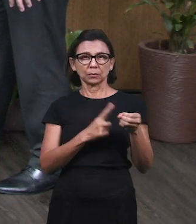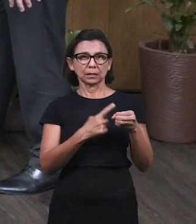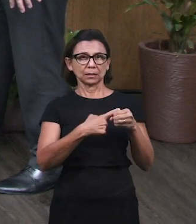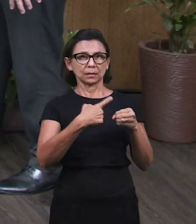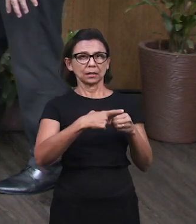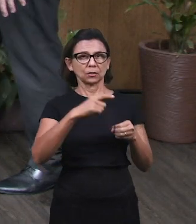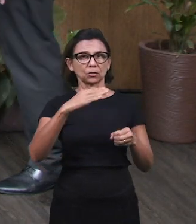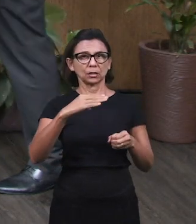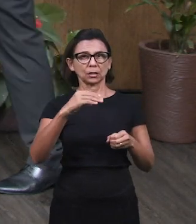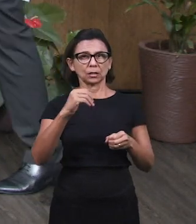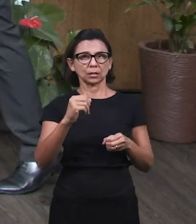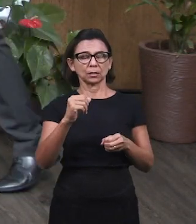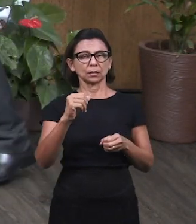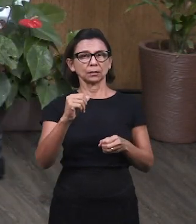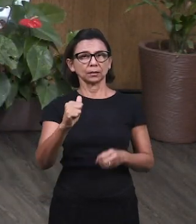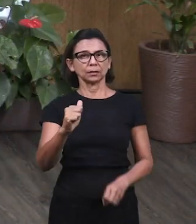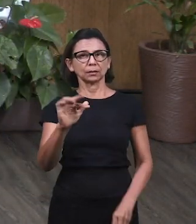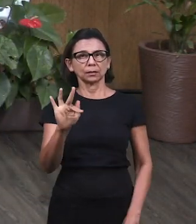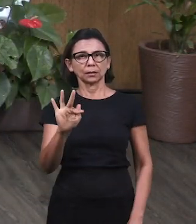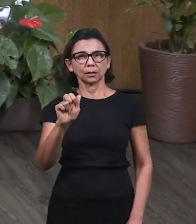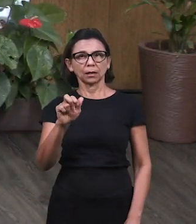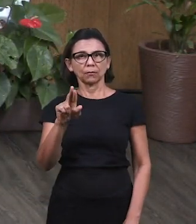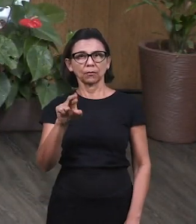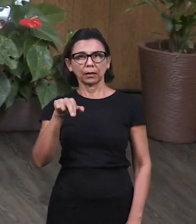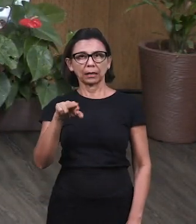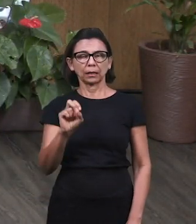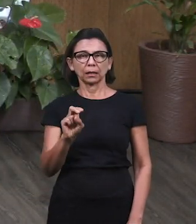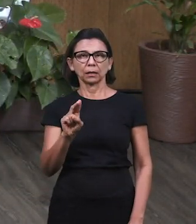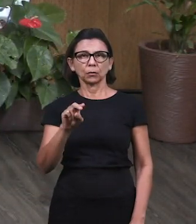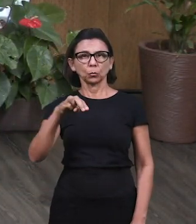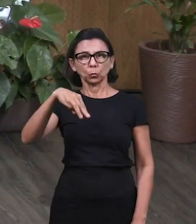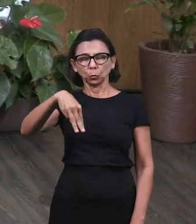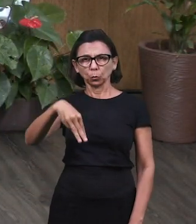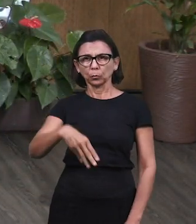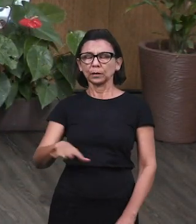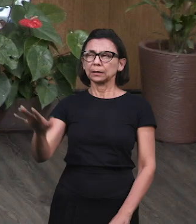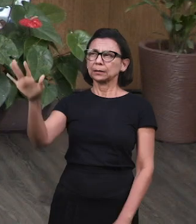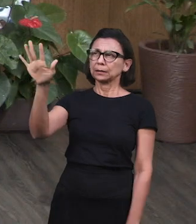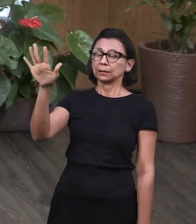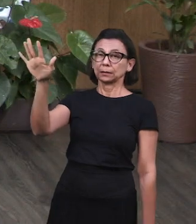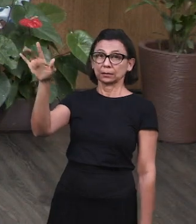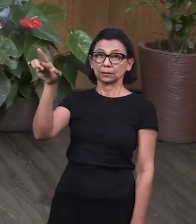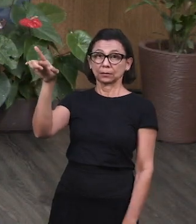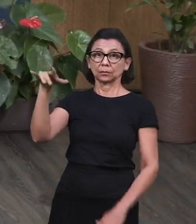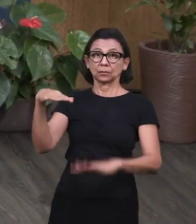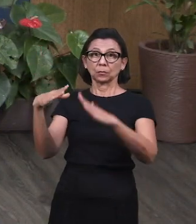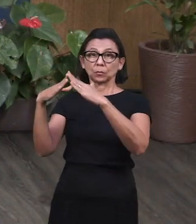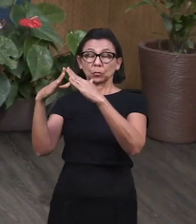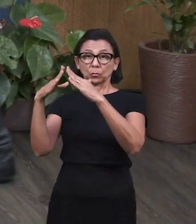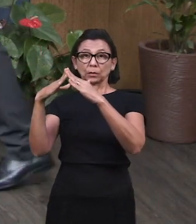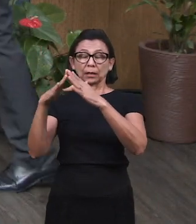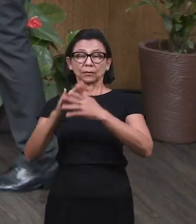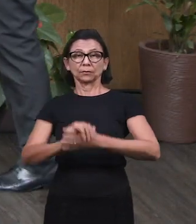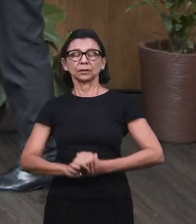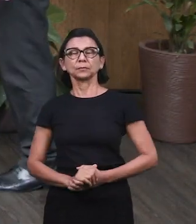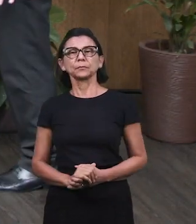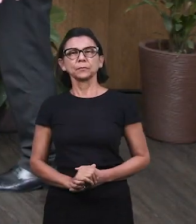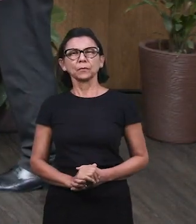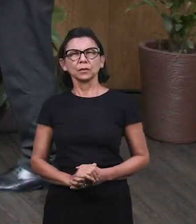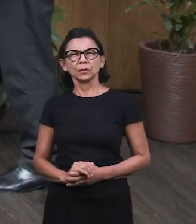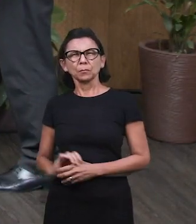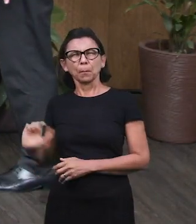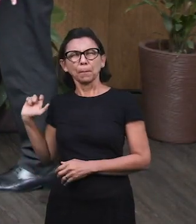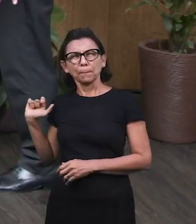Regardez, il habitait ici dans cet endroit, il est allé jusqu'à Cana à la recherche de la rencontre avec le